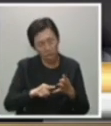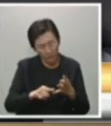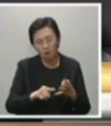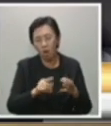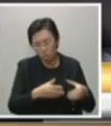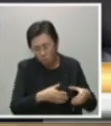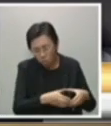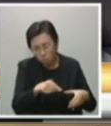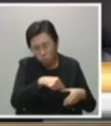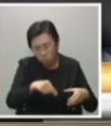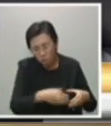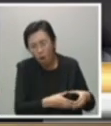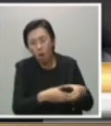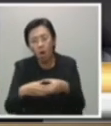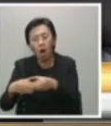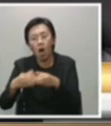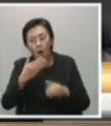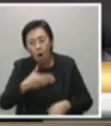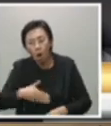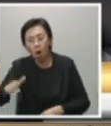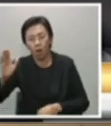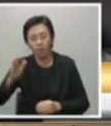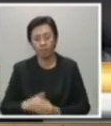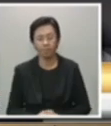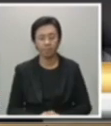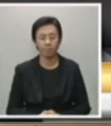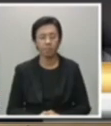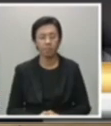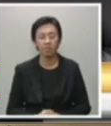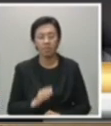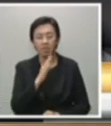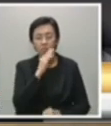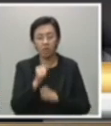2563แต่ถ้าท่านใดแม้เ